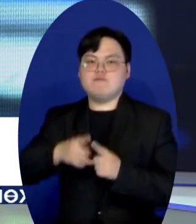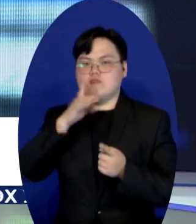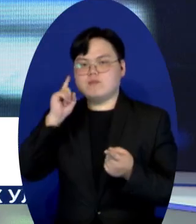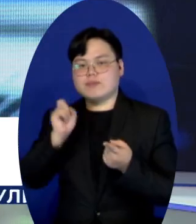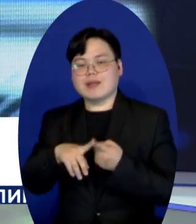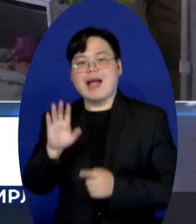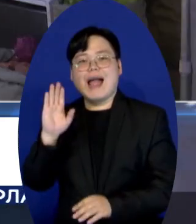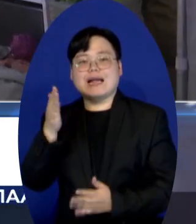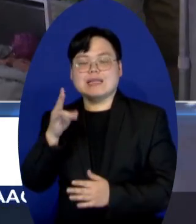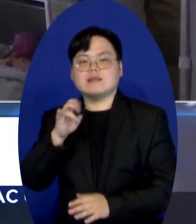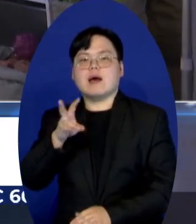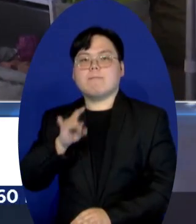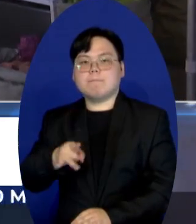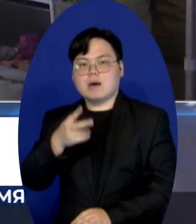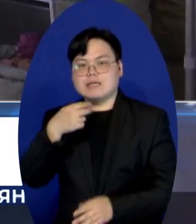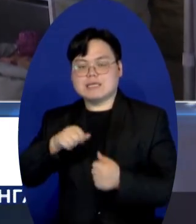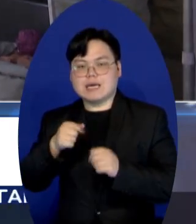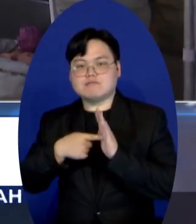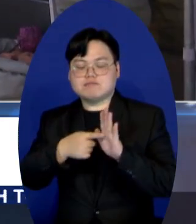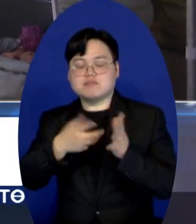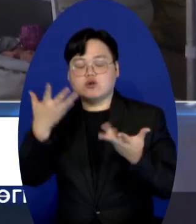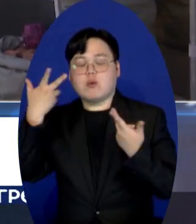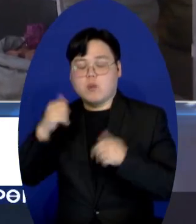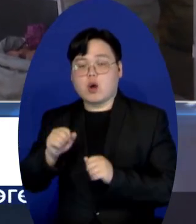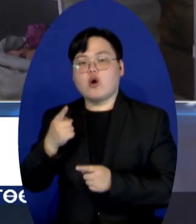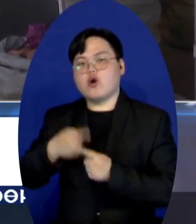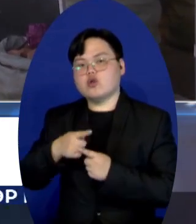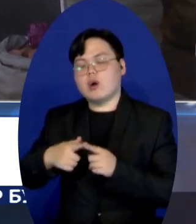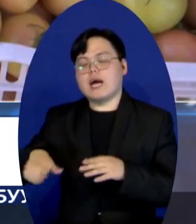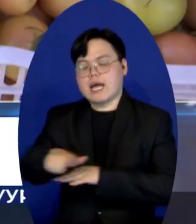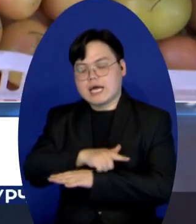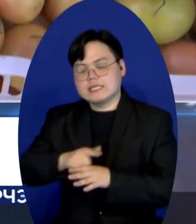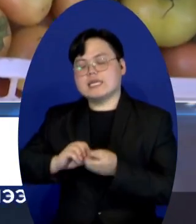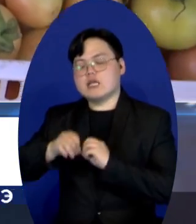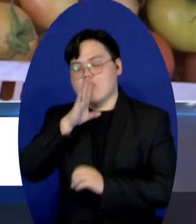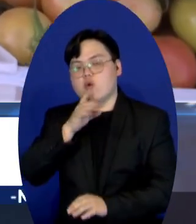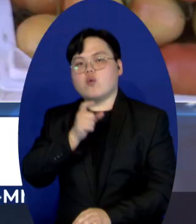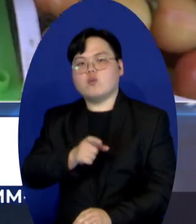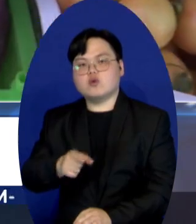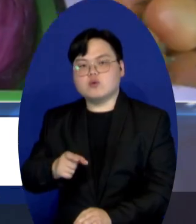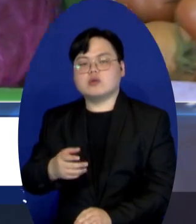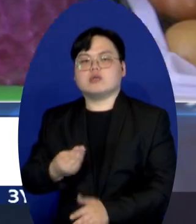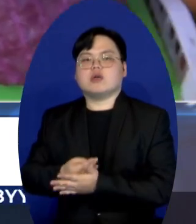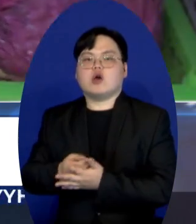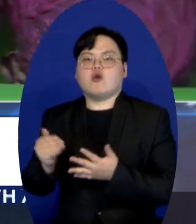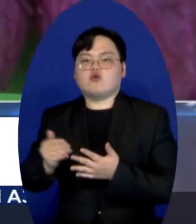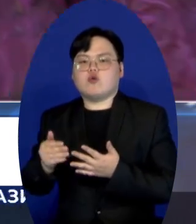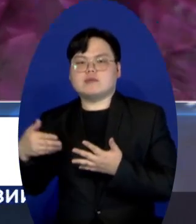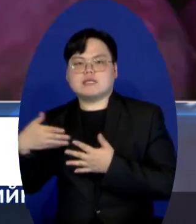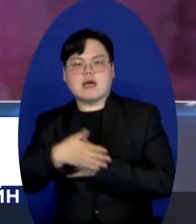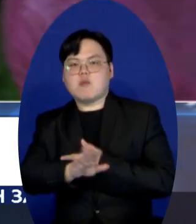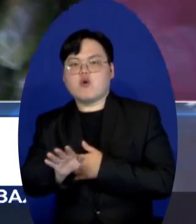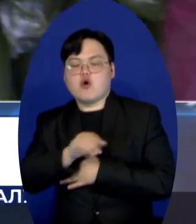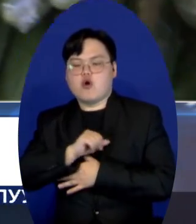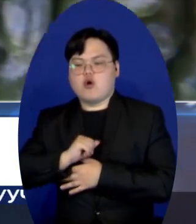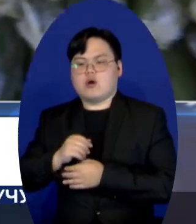Алтан намар 2022 үзэглэн худалдааг зохион байгуулдаг. За хөдөө орон нутгийн газар тариалан эрхлэгчдийн бүтээгдэхүүнийг дундын зуучлалгүйгээр зах